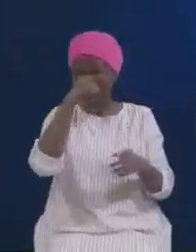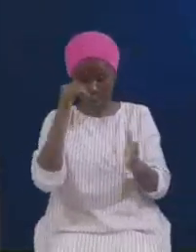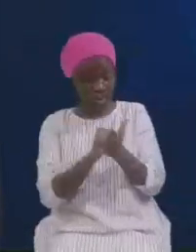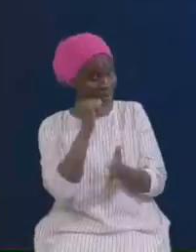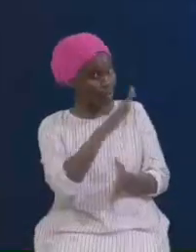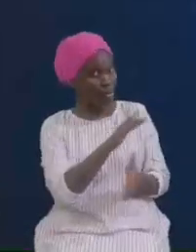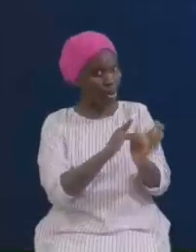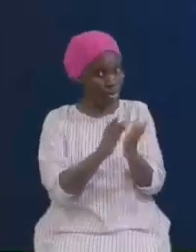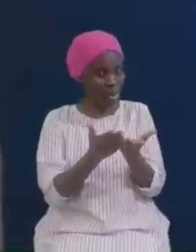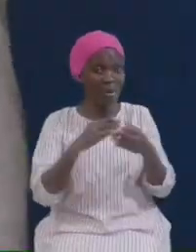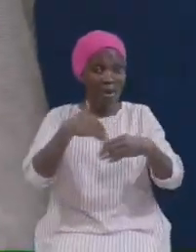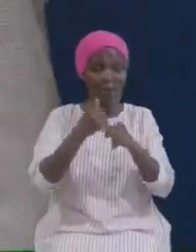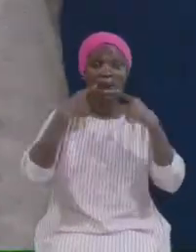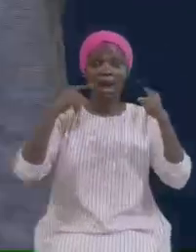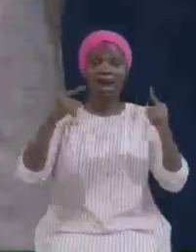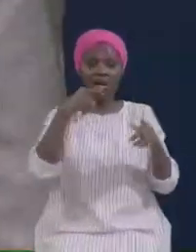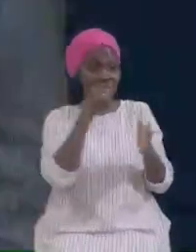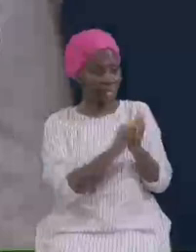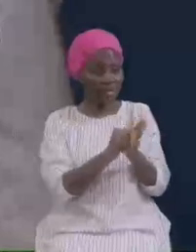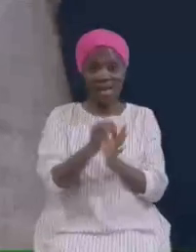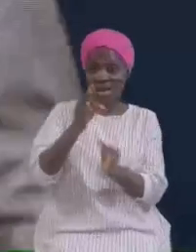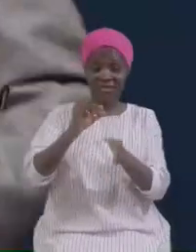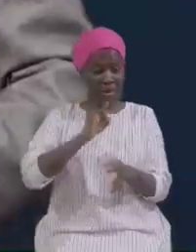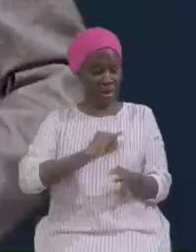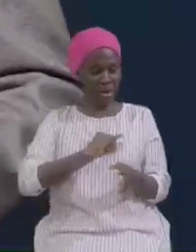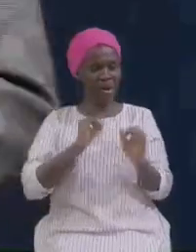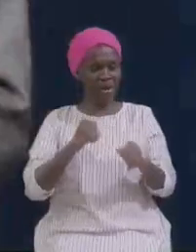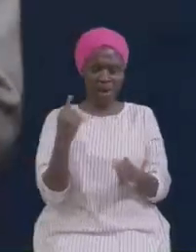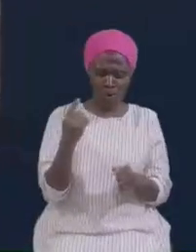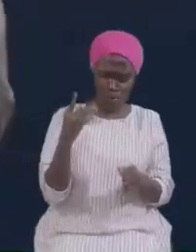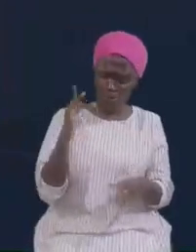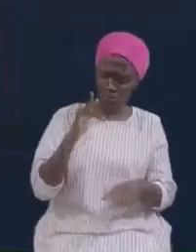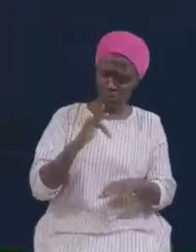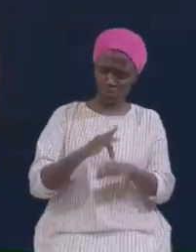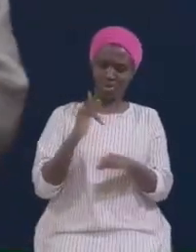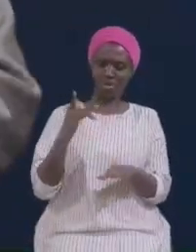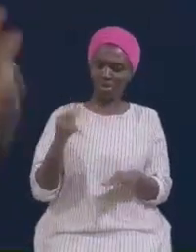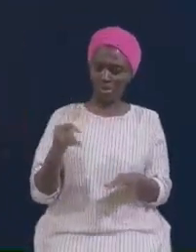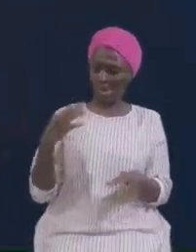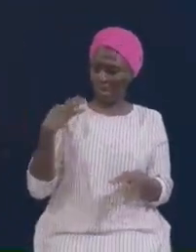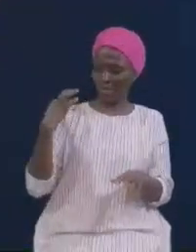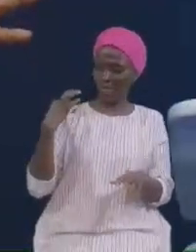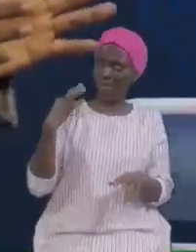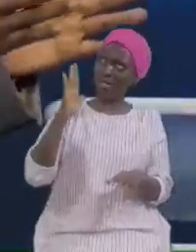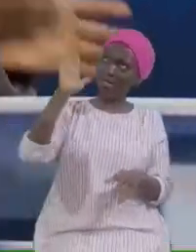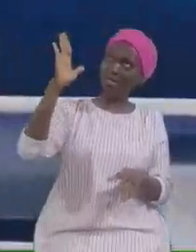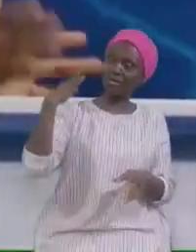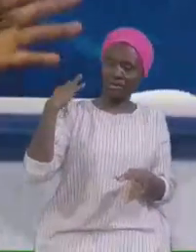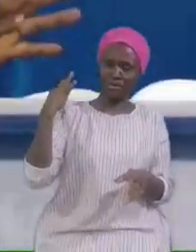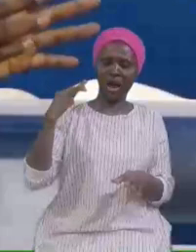femme fait l'annonce. Si je peux seulement toucher le bout de son vêtement,